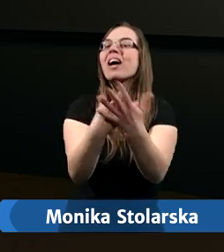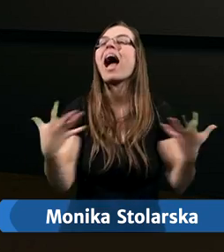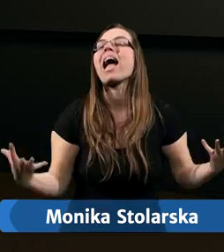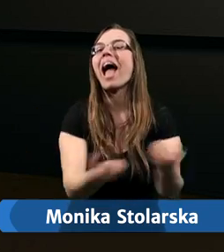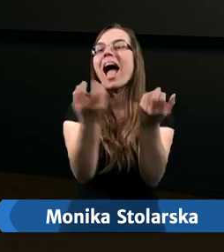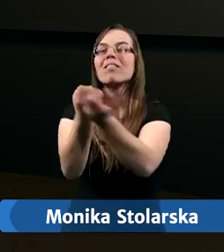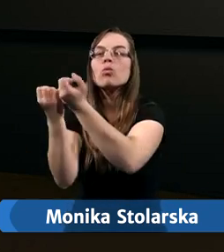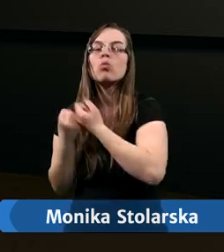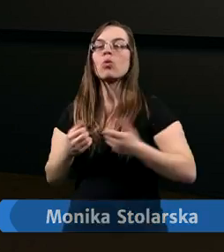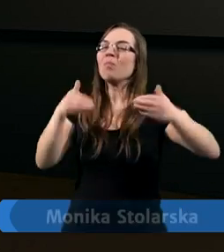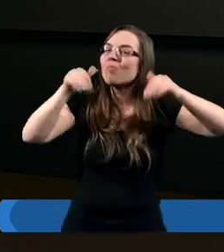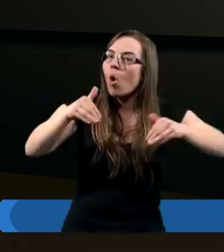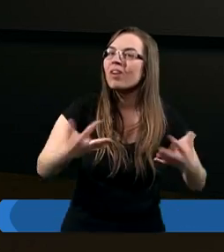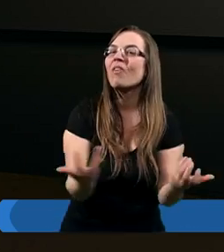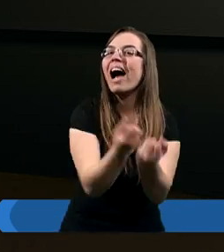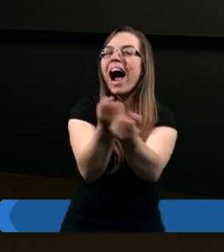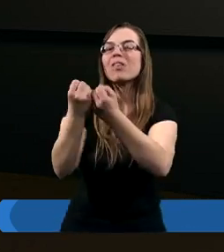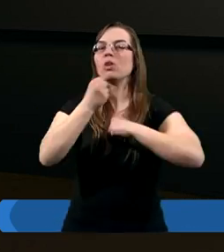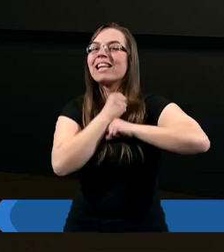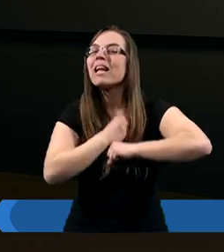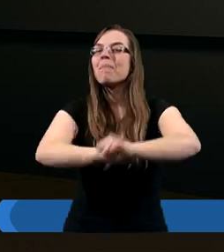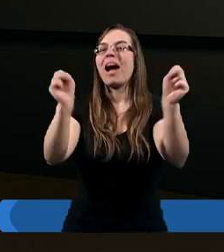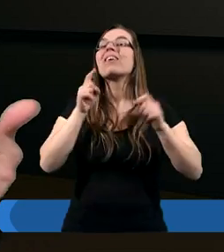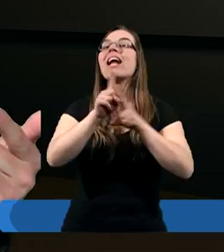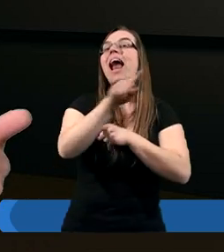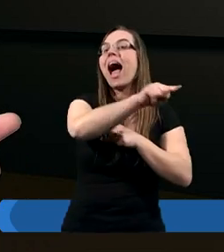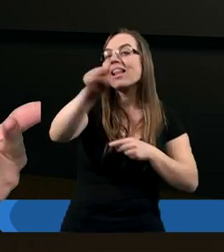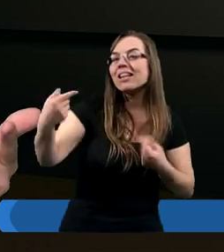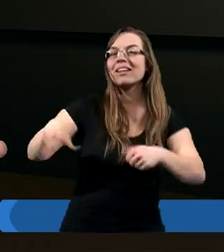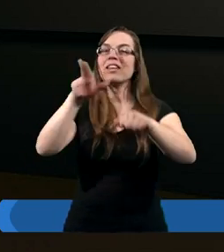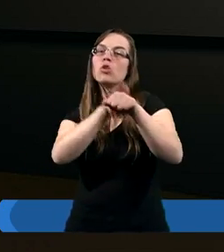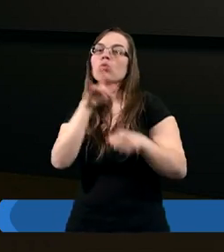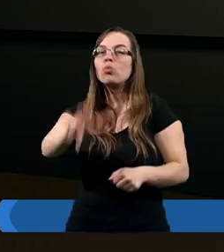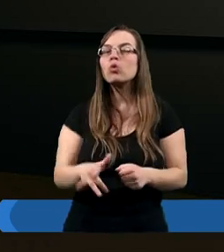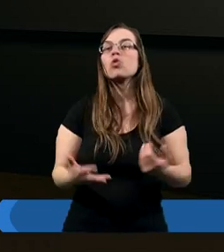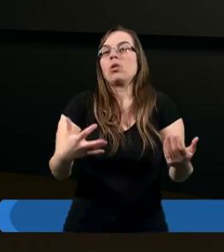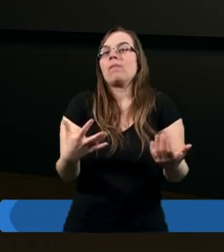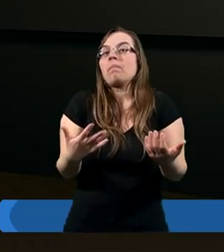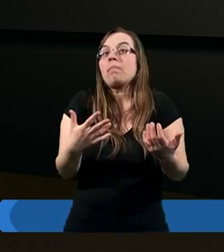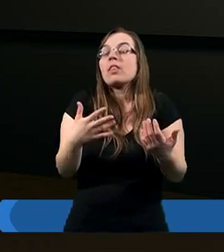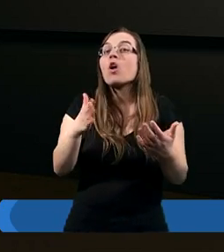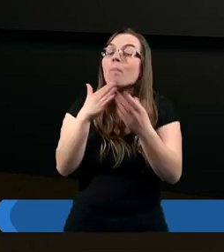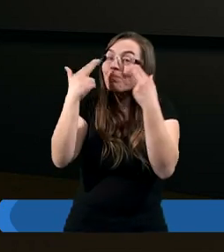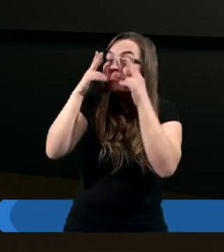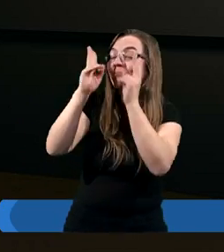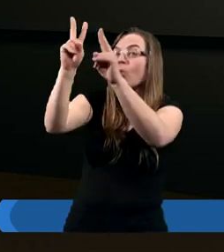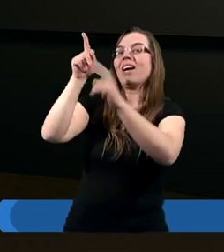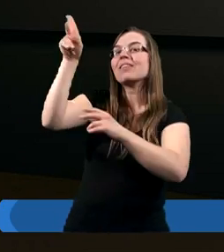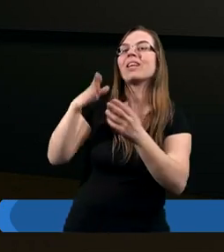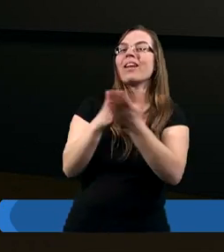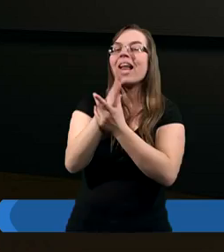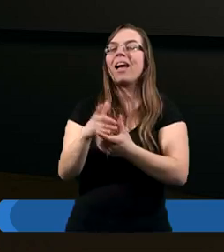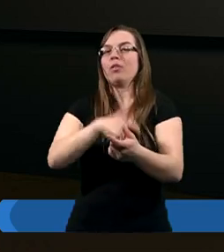ratunku, możliwość ratunku, możliwość zbawienia dla tych, którzy żyli w jego